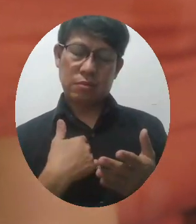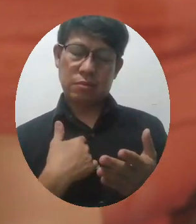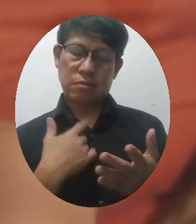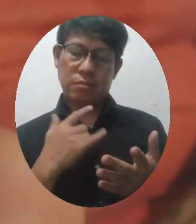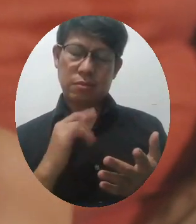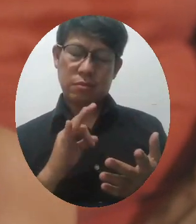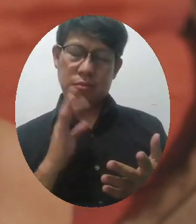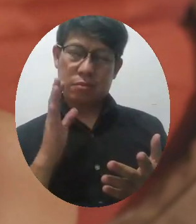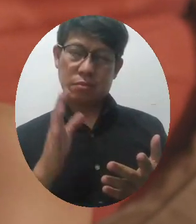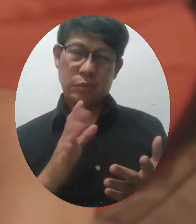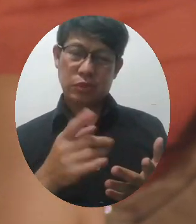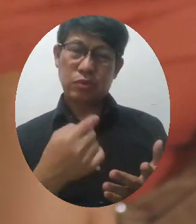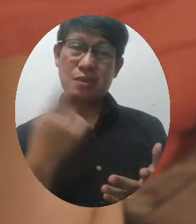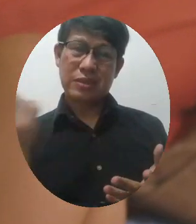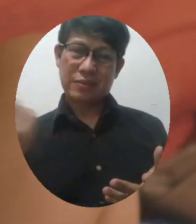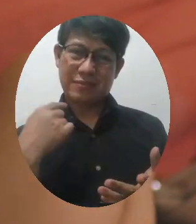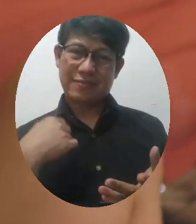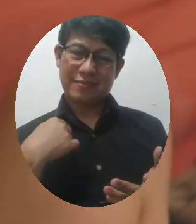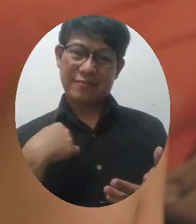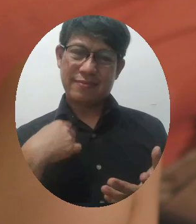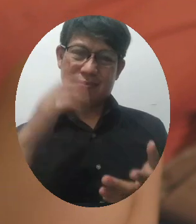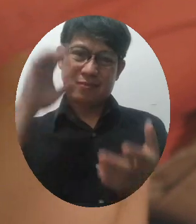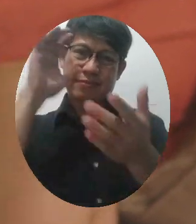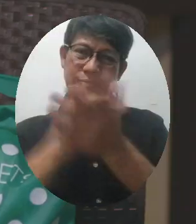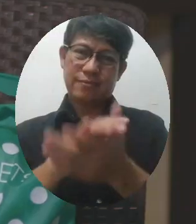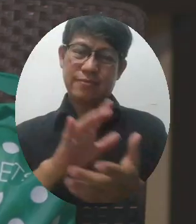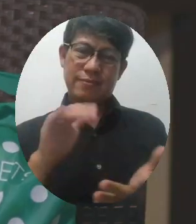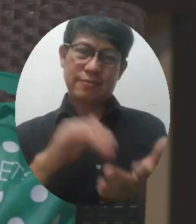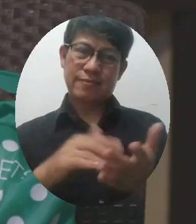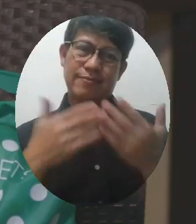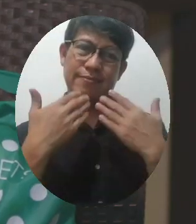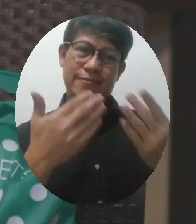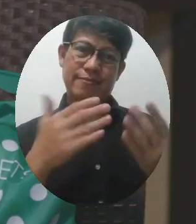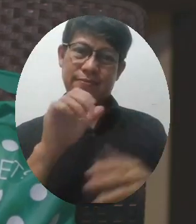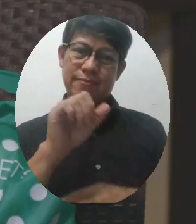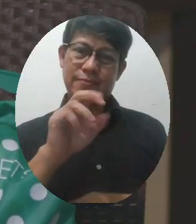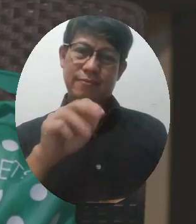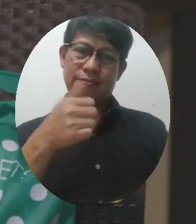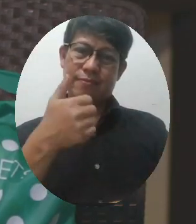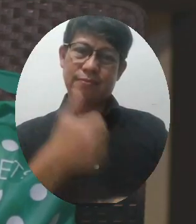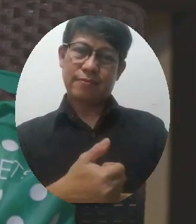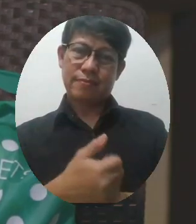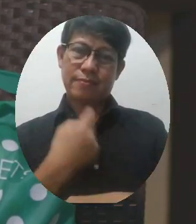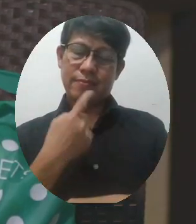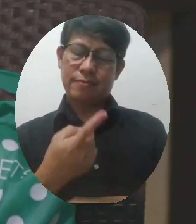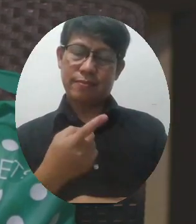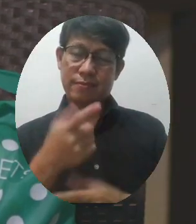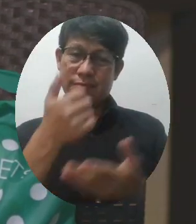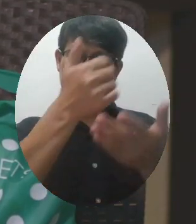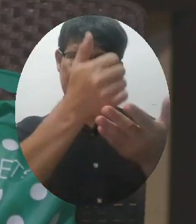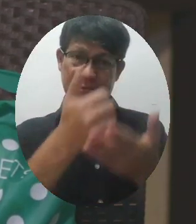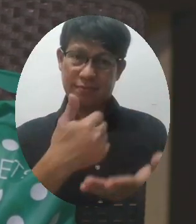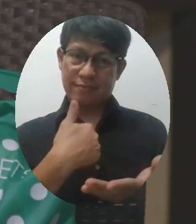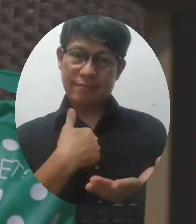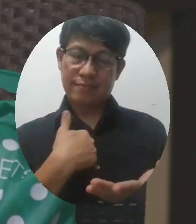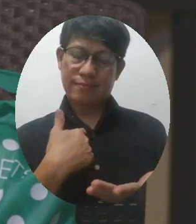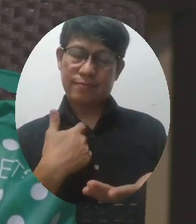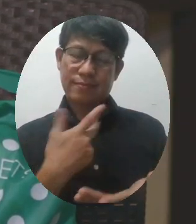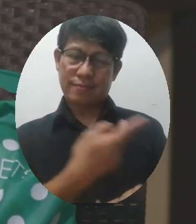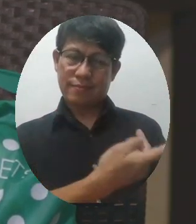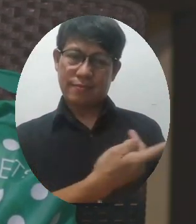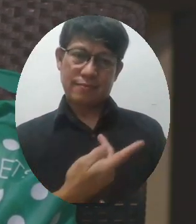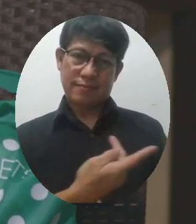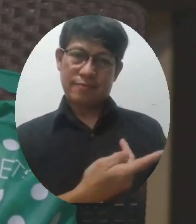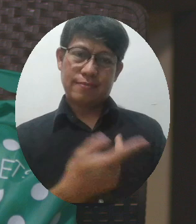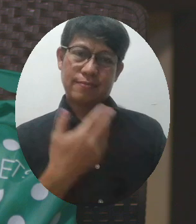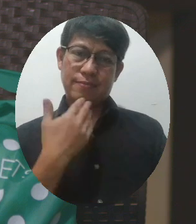lang po lagi yung sinasabi sa akin ng asawa ko. Thank you po sa SM Foundation na ibinigay po ninyong tulong para sa amin